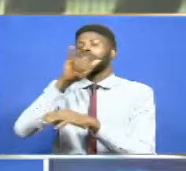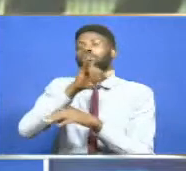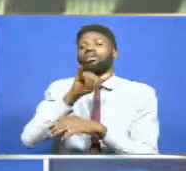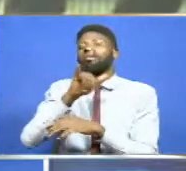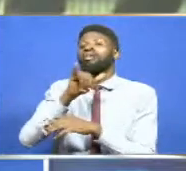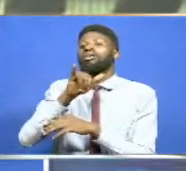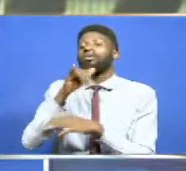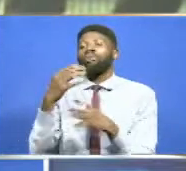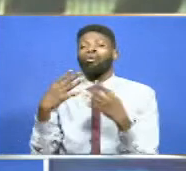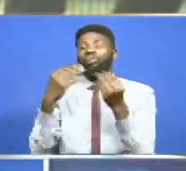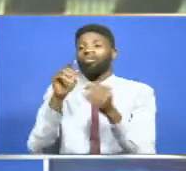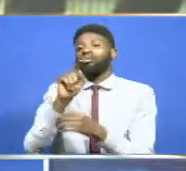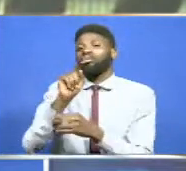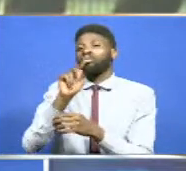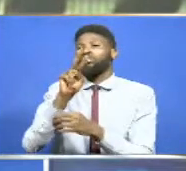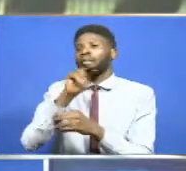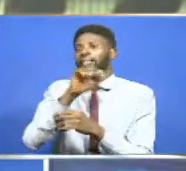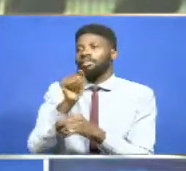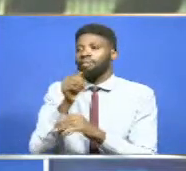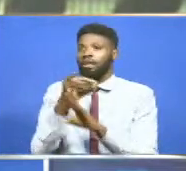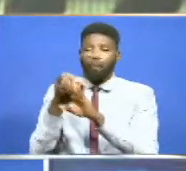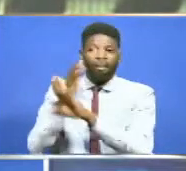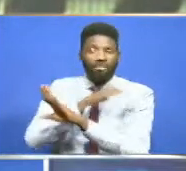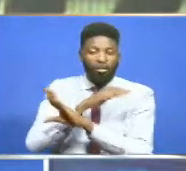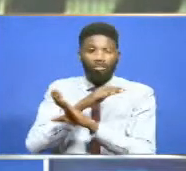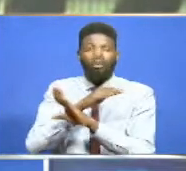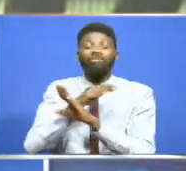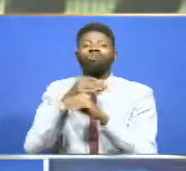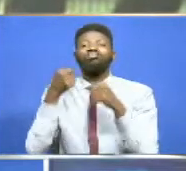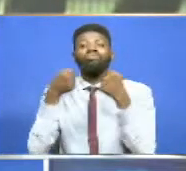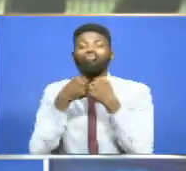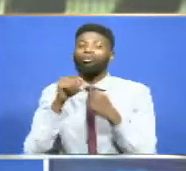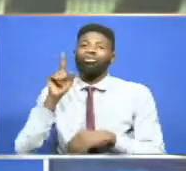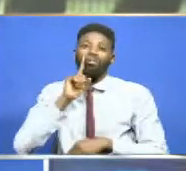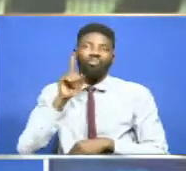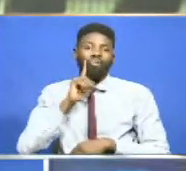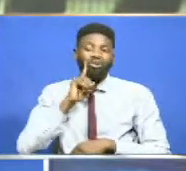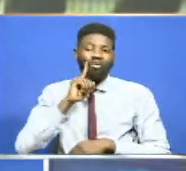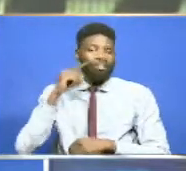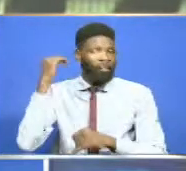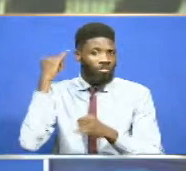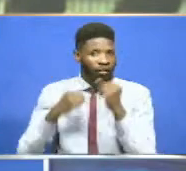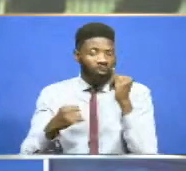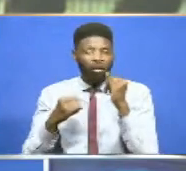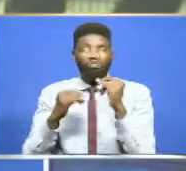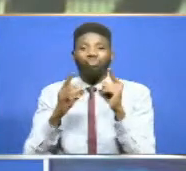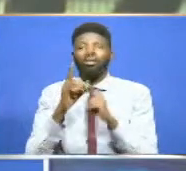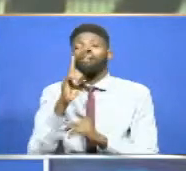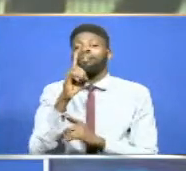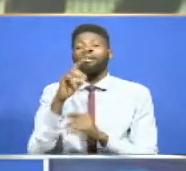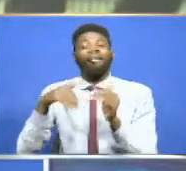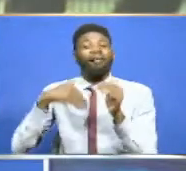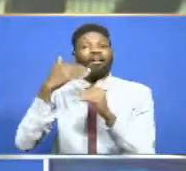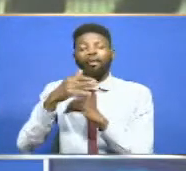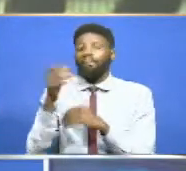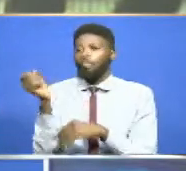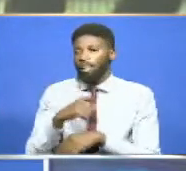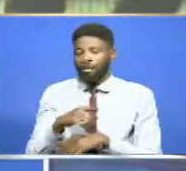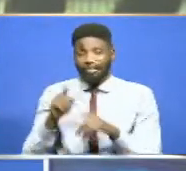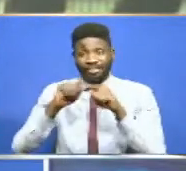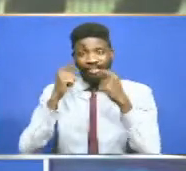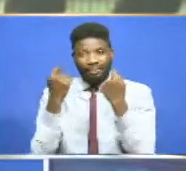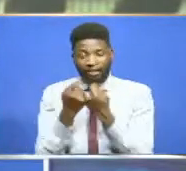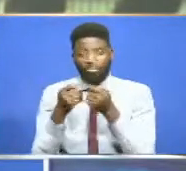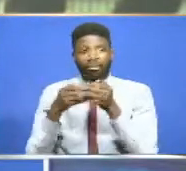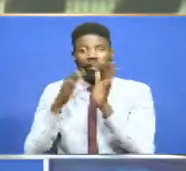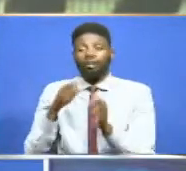nanga kwa mashindano ya kuwania taji ya klabu bingwa kesho hadi tarehe 1 mwezi ujao. Timu hiyo inayongozwa na aliyekuwa